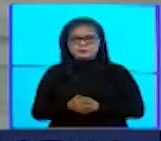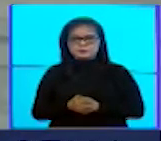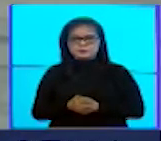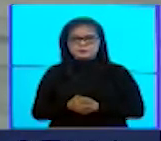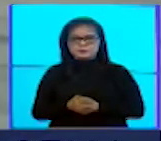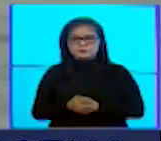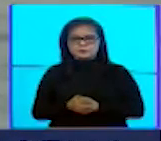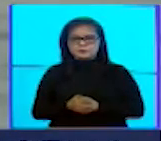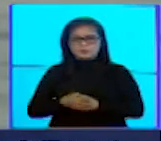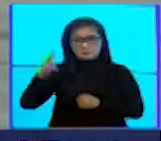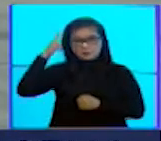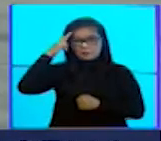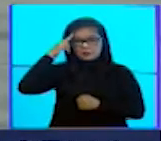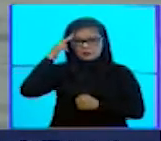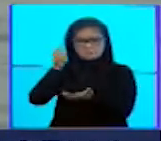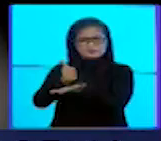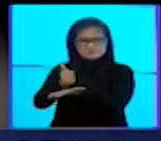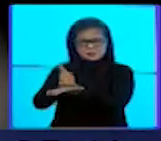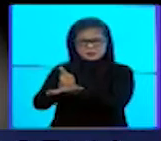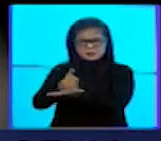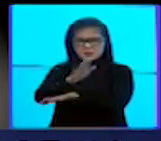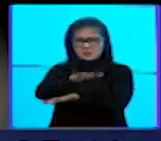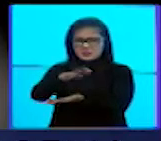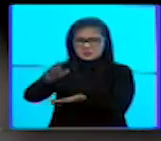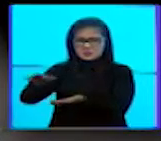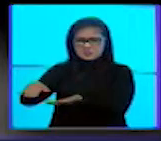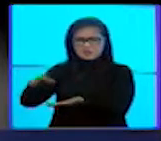Pemerintah juga akan menjamin pendidikan putra-putri dari